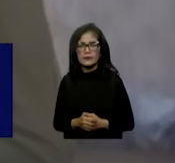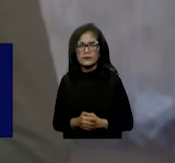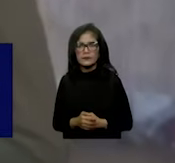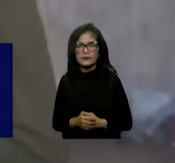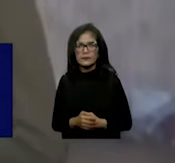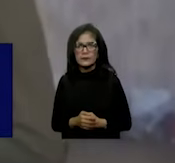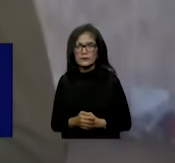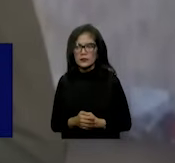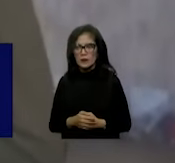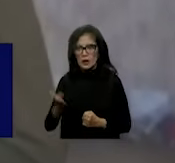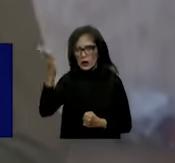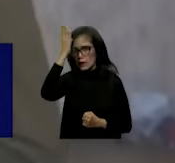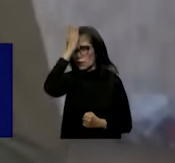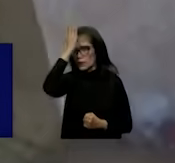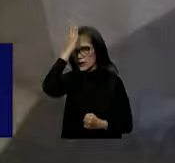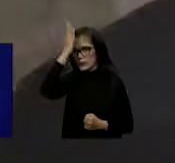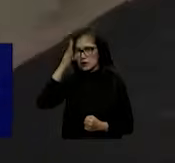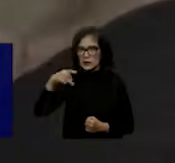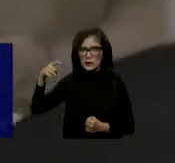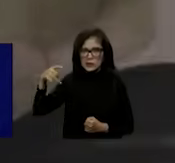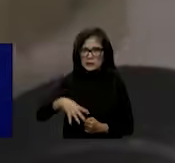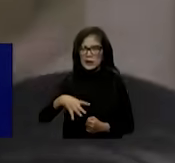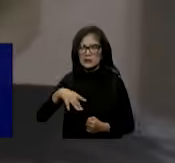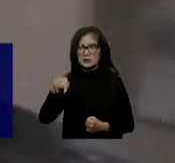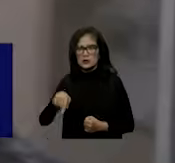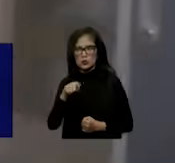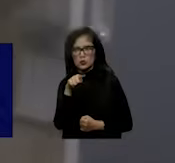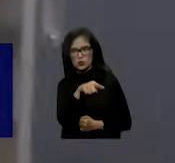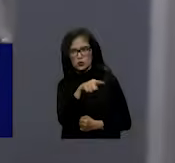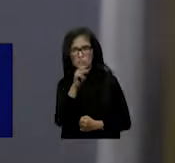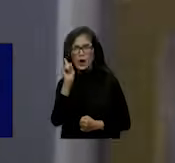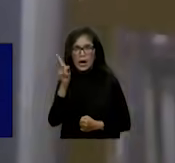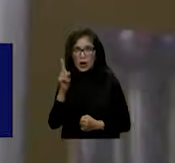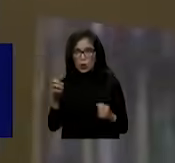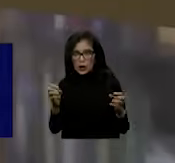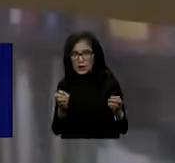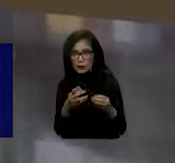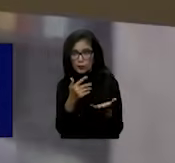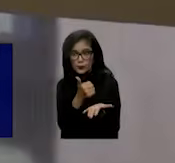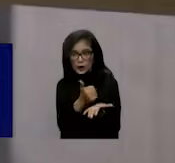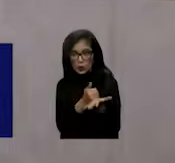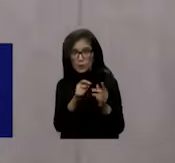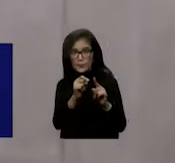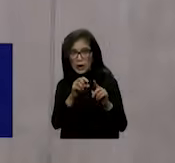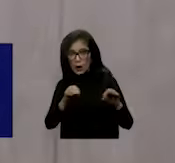Amarah bupati meluap, bahkan mengancam akan menjatuhkan sanksi jika ditemukan ada kelalaian.